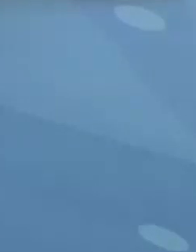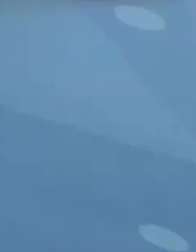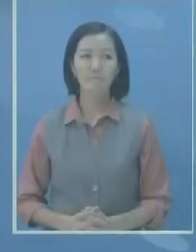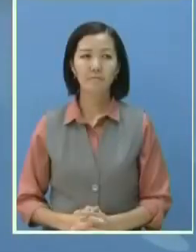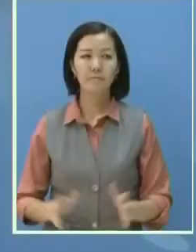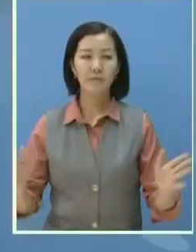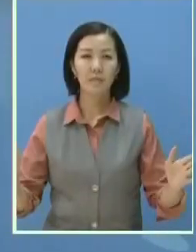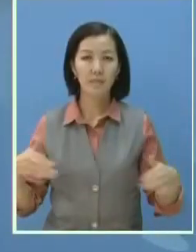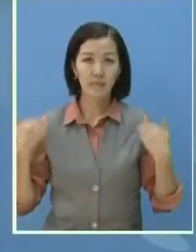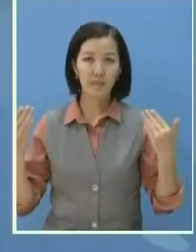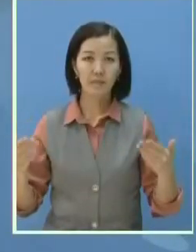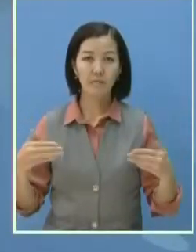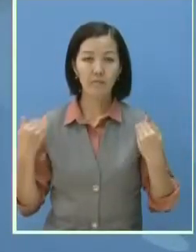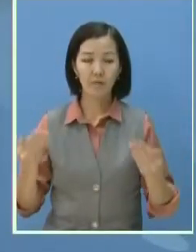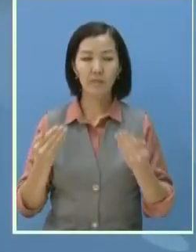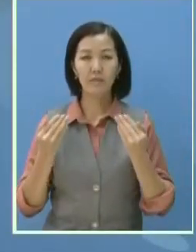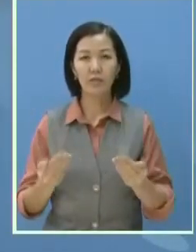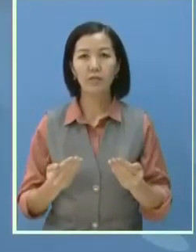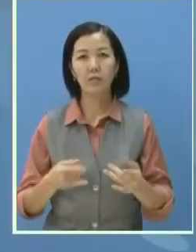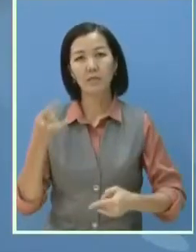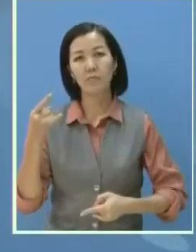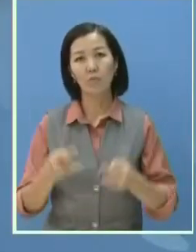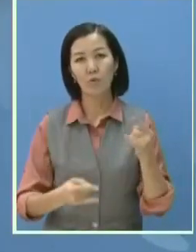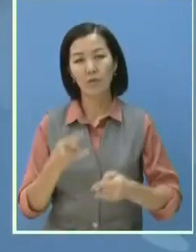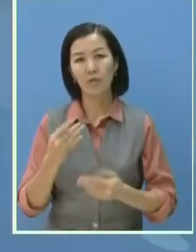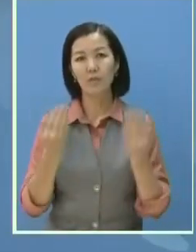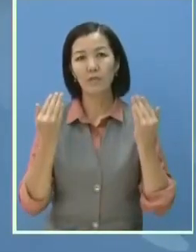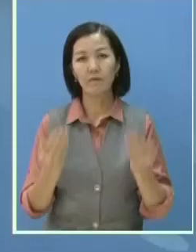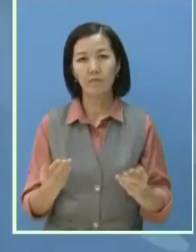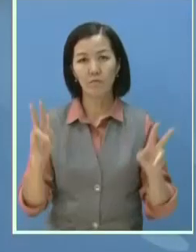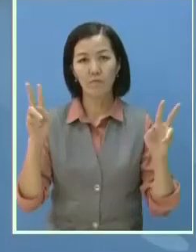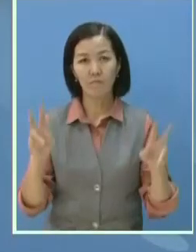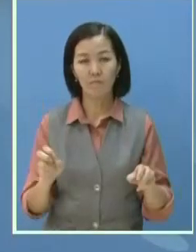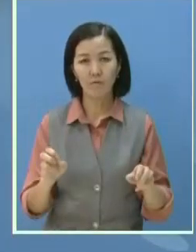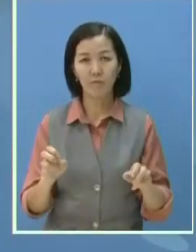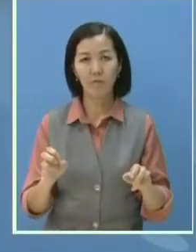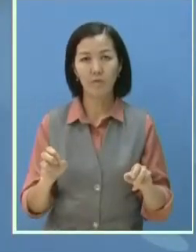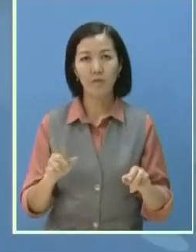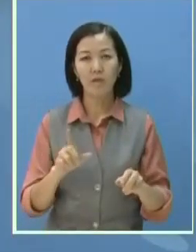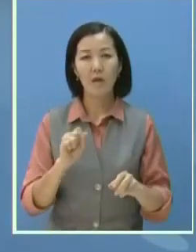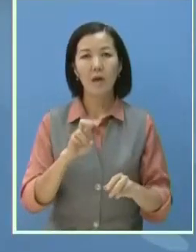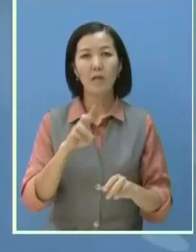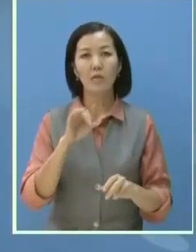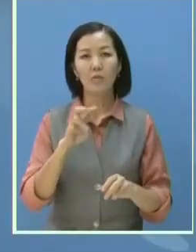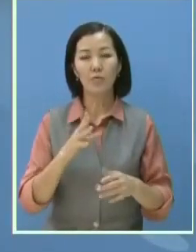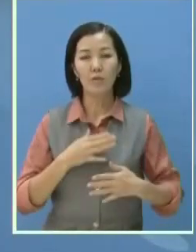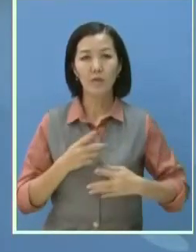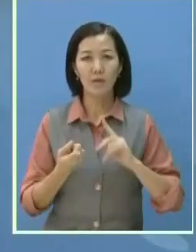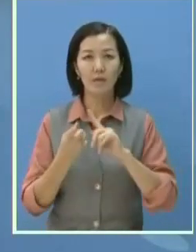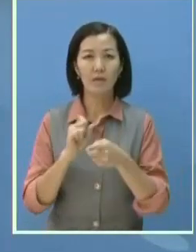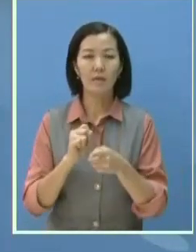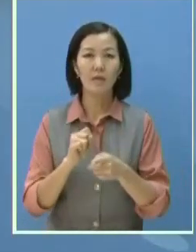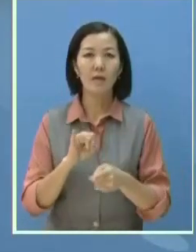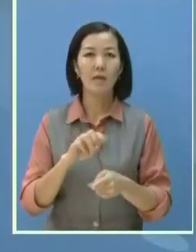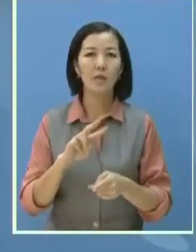Здравствуйте, в эфире телеканала ЖТСУ. Вы смотрите программу «Сегодня» в студии прямого эфира. Журналист Антон Хатиновский. Ну, а сурдоперевод осуществляет моя